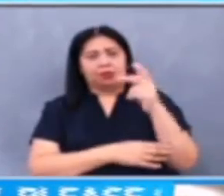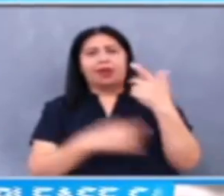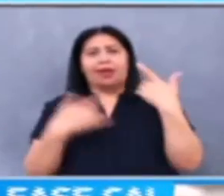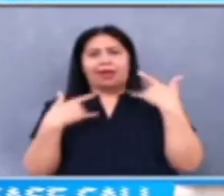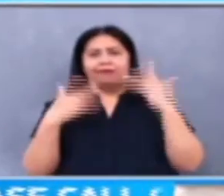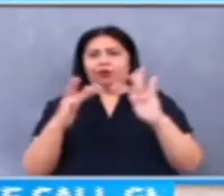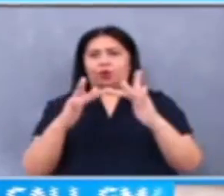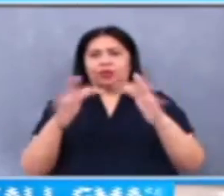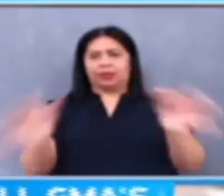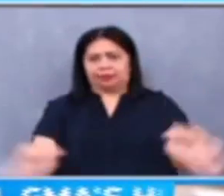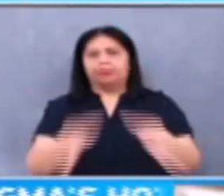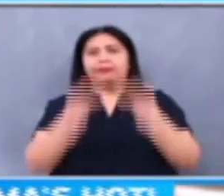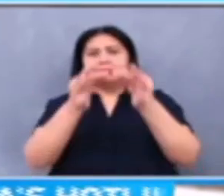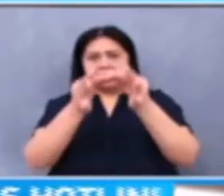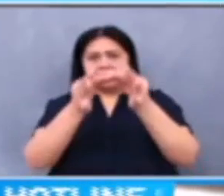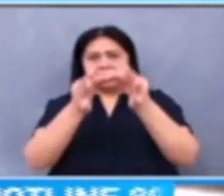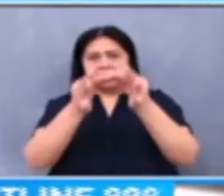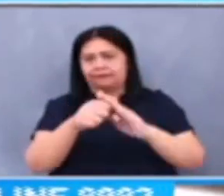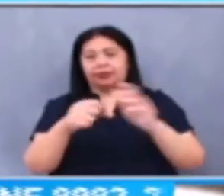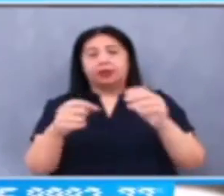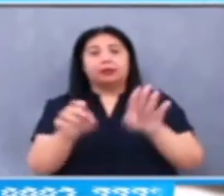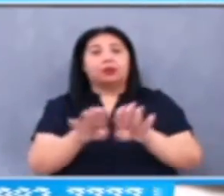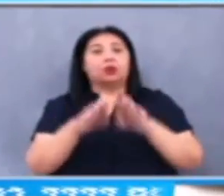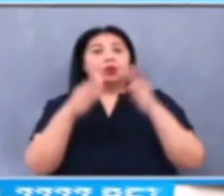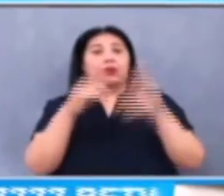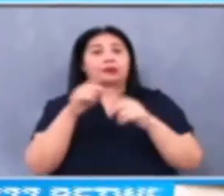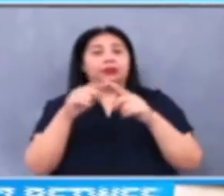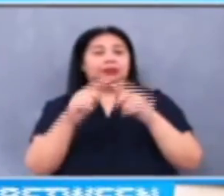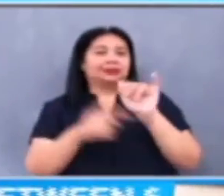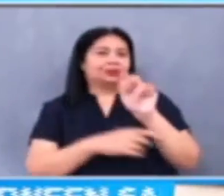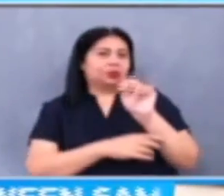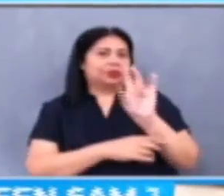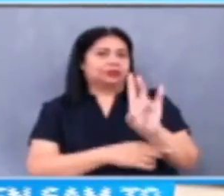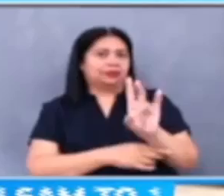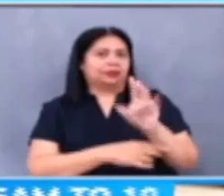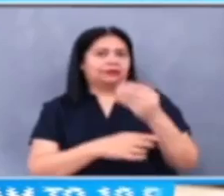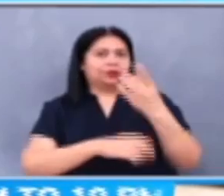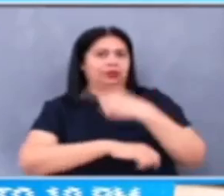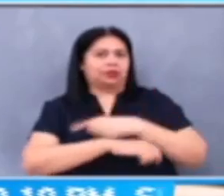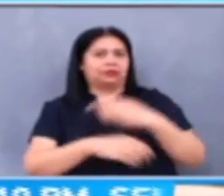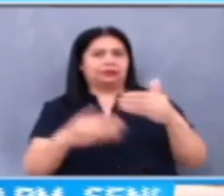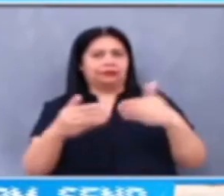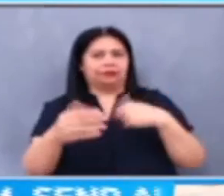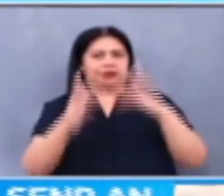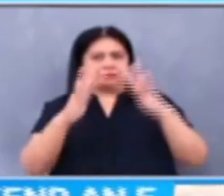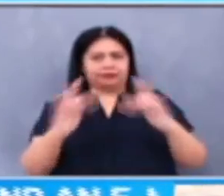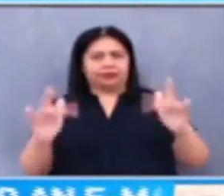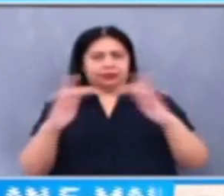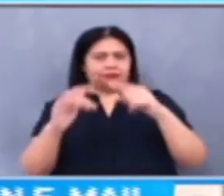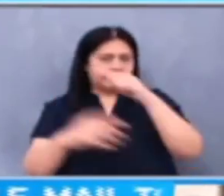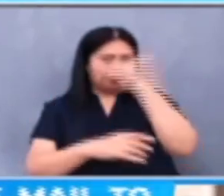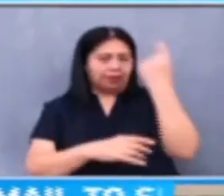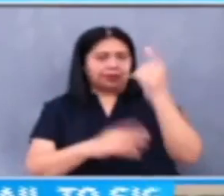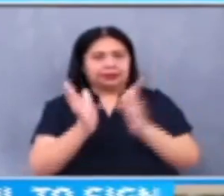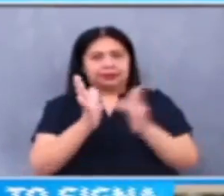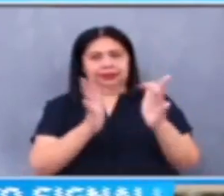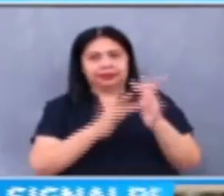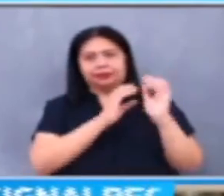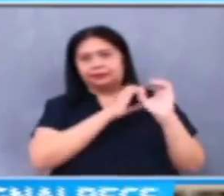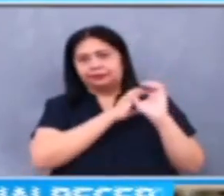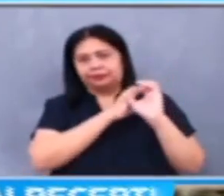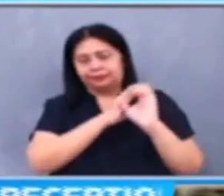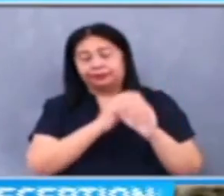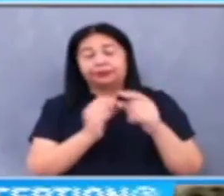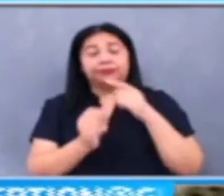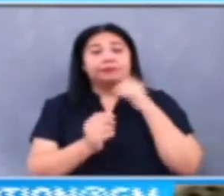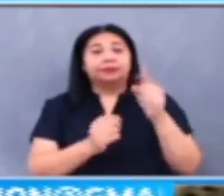Quiapo Church naman ay muli magbubukas sa January 7, ilang araw bago ang pista ng Poong Itim na Nazareno. Panawagan ng pamunuan ng simbahan